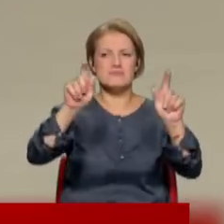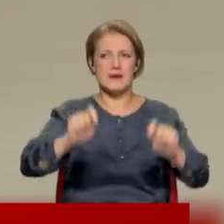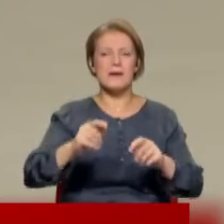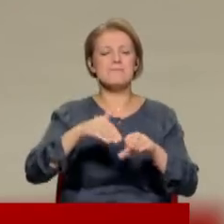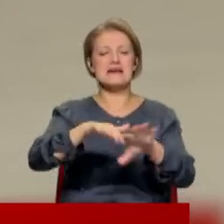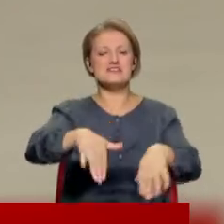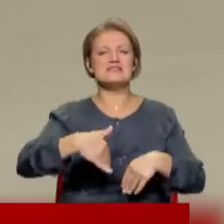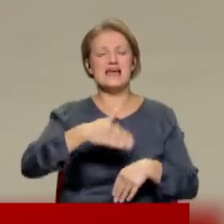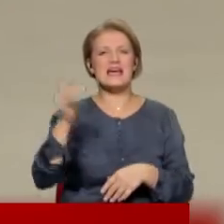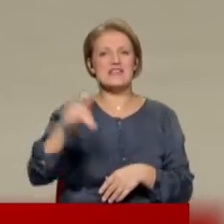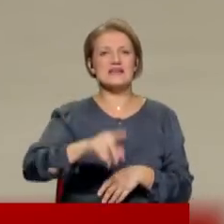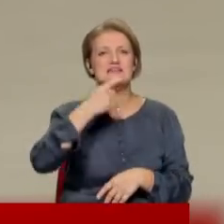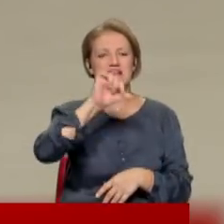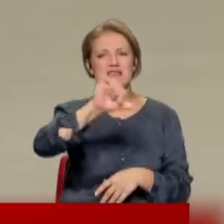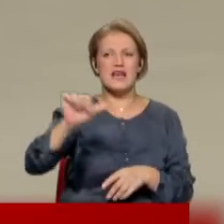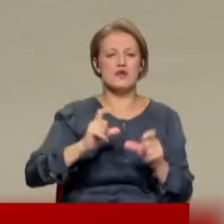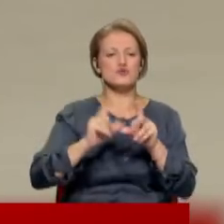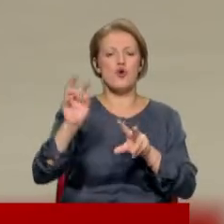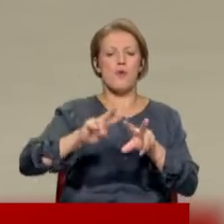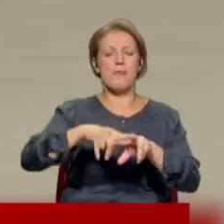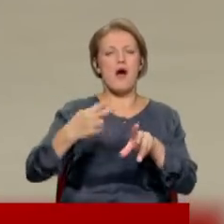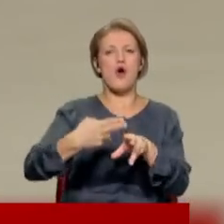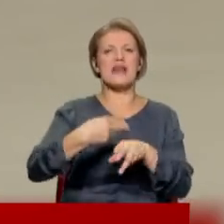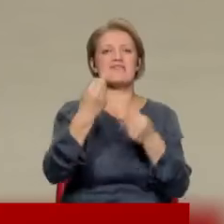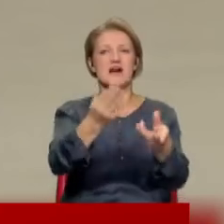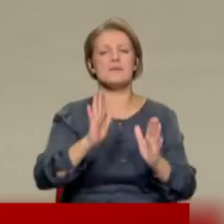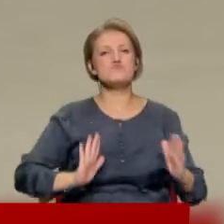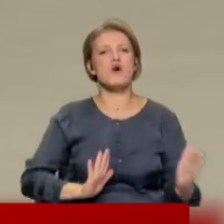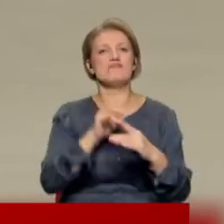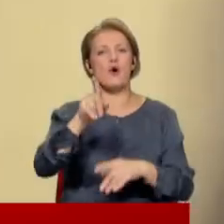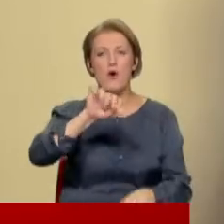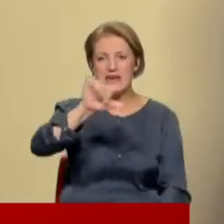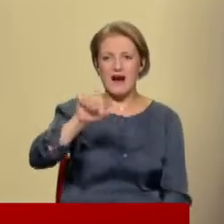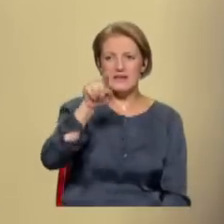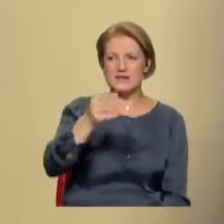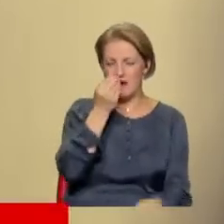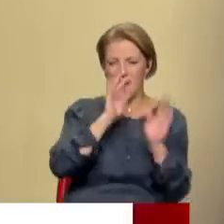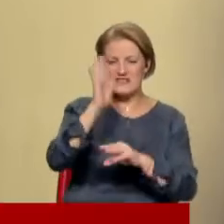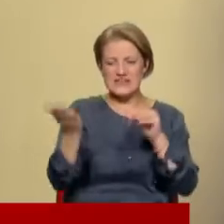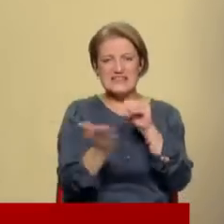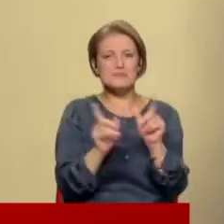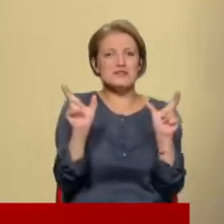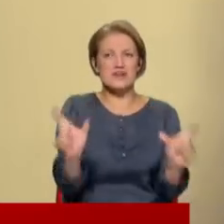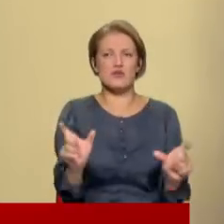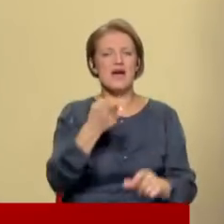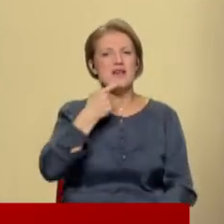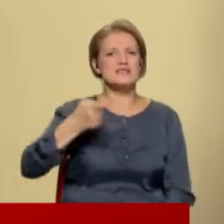meclise getirdiği zeytinyağı ile Soma'dan örnek vermişti. Muhalefet o yağları ağaç kesimini savunan eski bakana iade